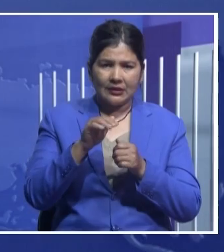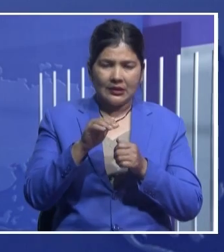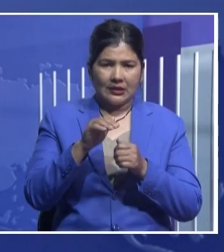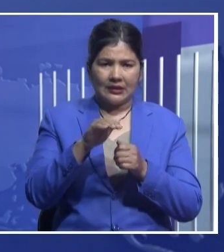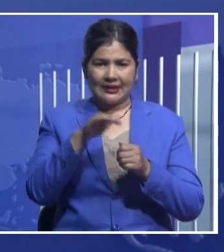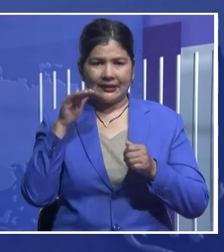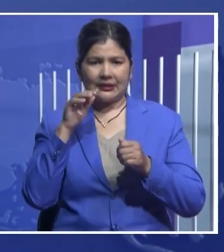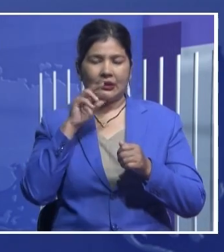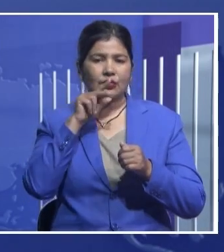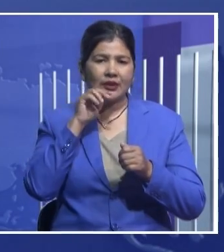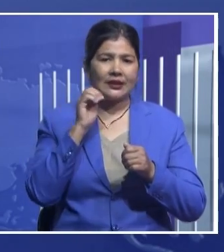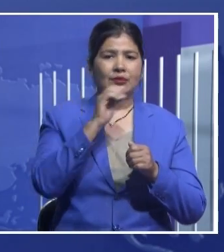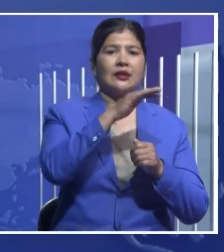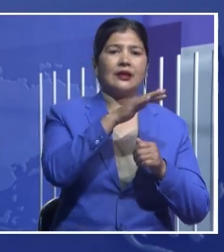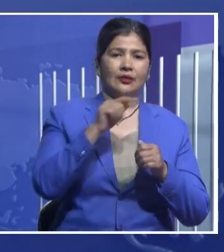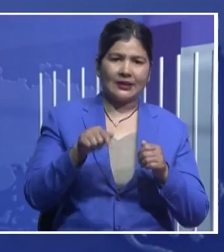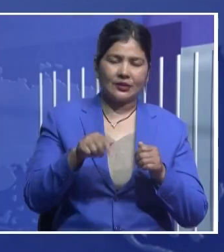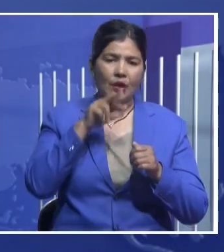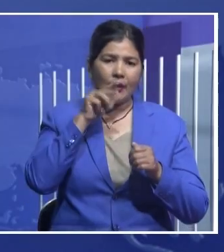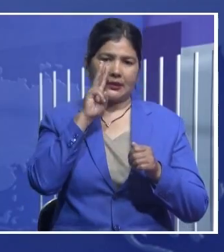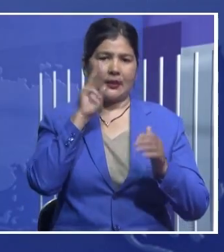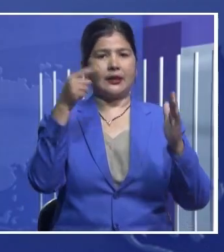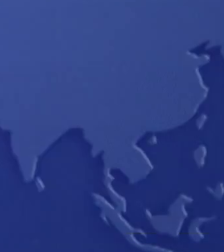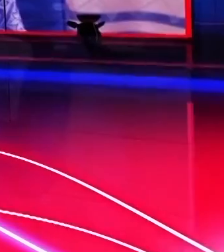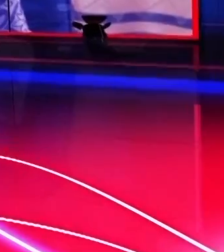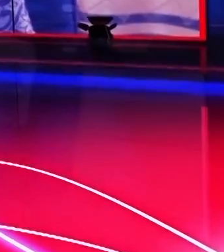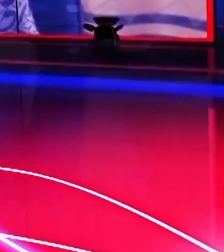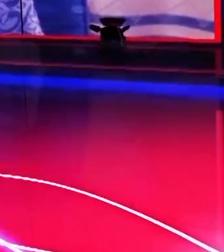केही नागरिकलाई सोधेका छौँ। हेरौँ आजको आवाजमा।